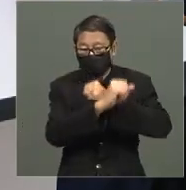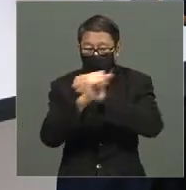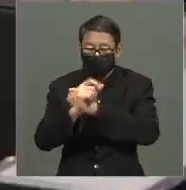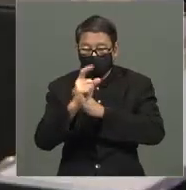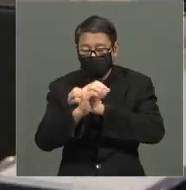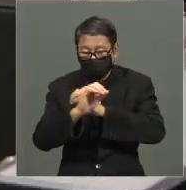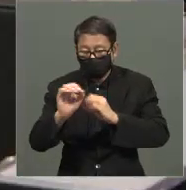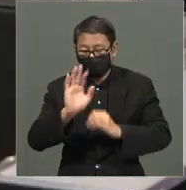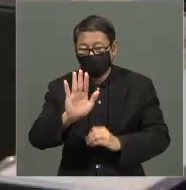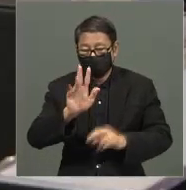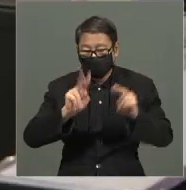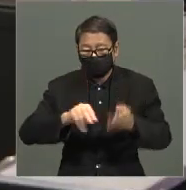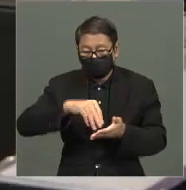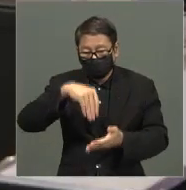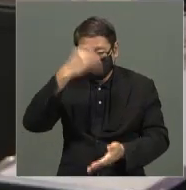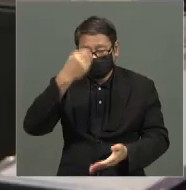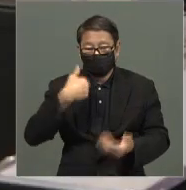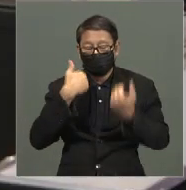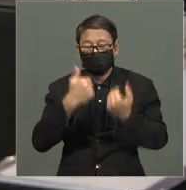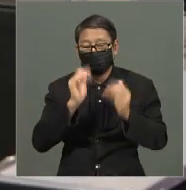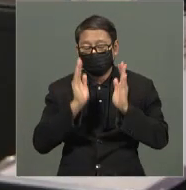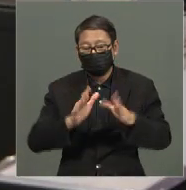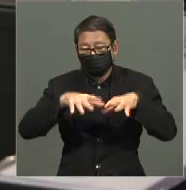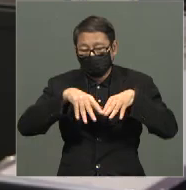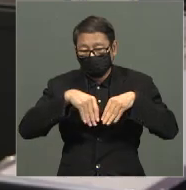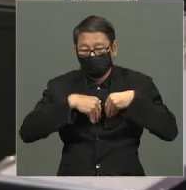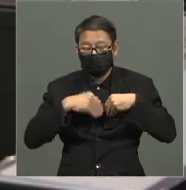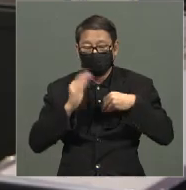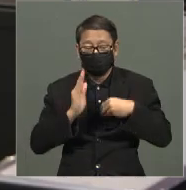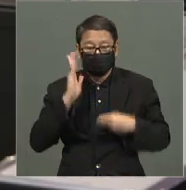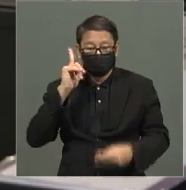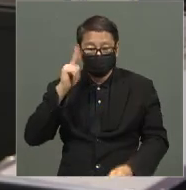สูงสุดของเด็กนักเรียนแล้วก็สร้างความเชื่อมั่นให้กับผู้ปกครองทุกท่านค่ะ